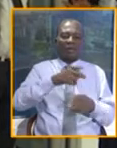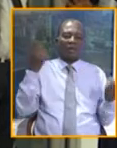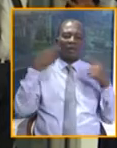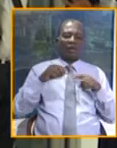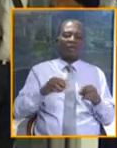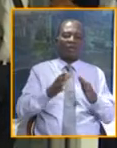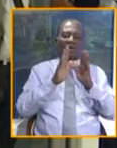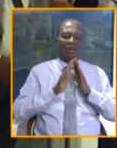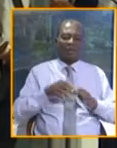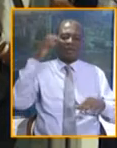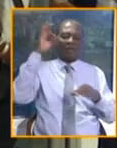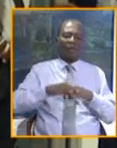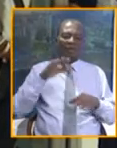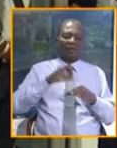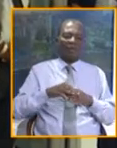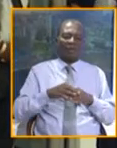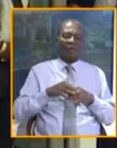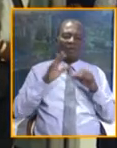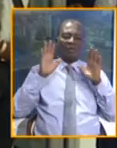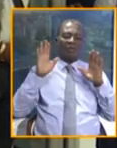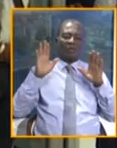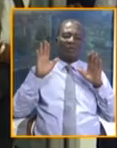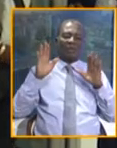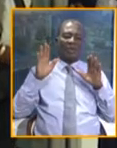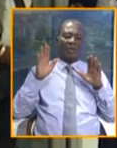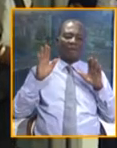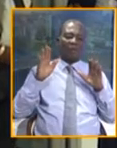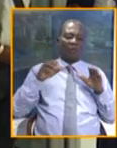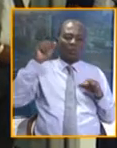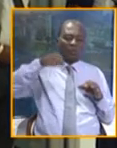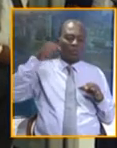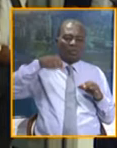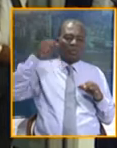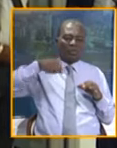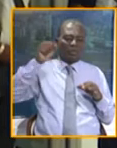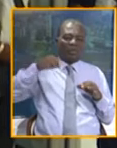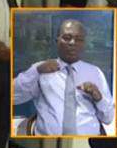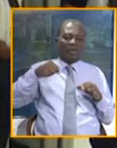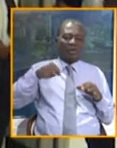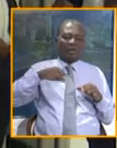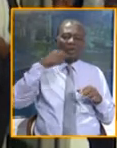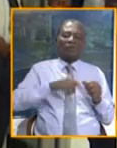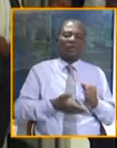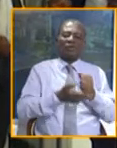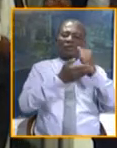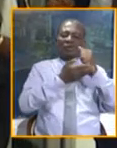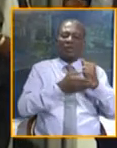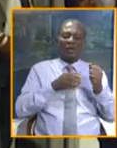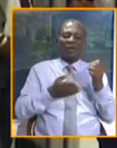demandé de voter, il y a eu abstention. Vous dénoncez, oui, mais en même temps, oui. Vous n'avez pas soutenu par le